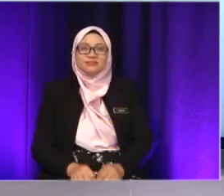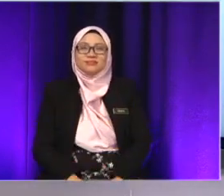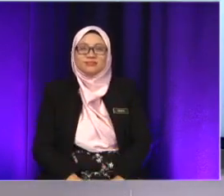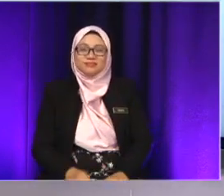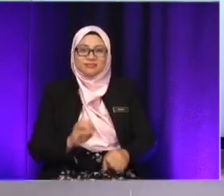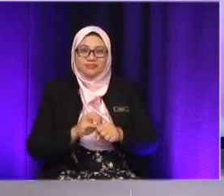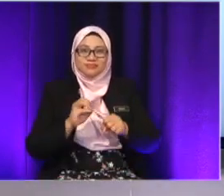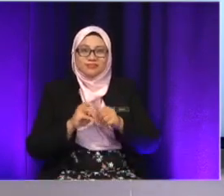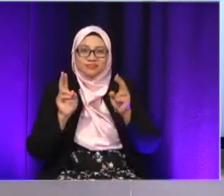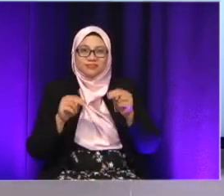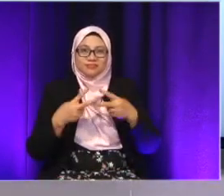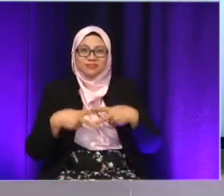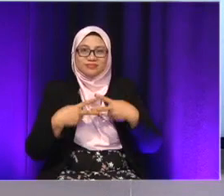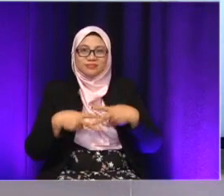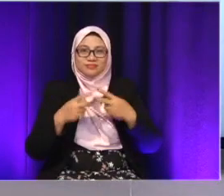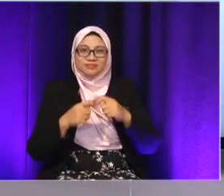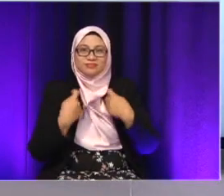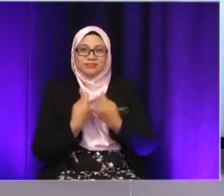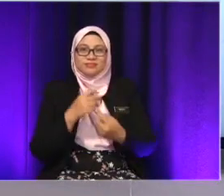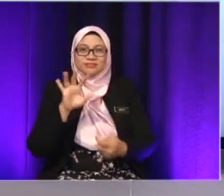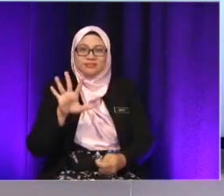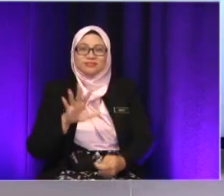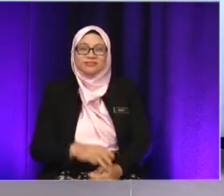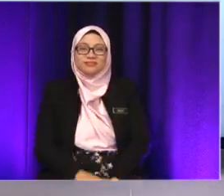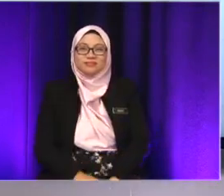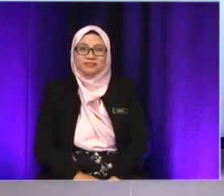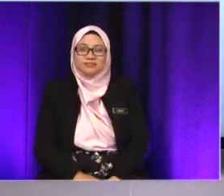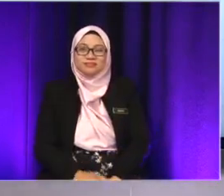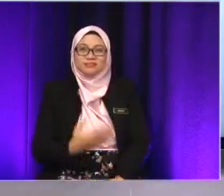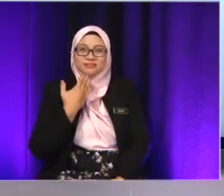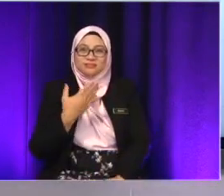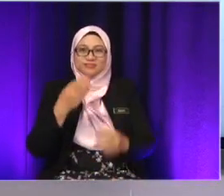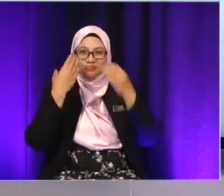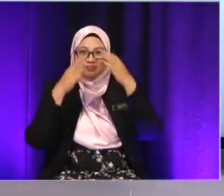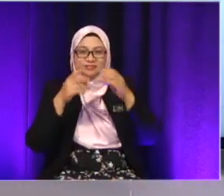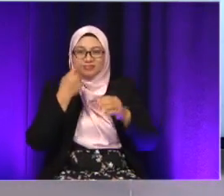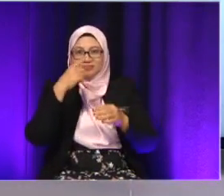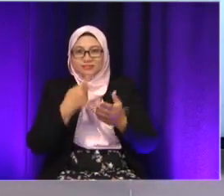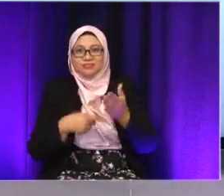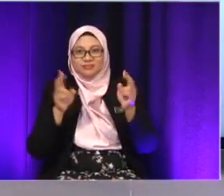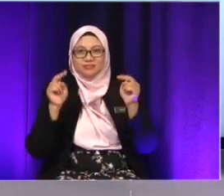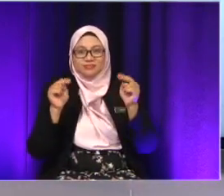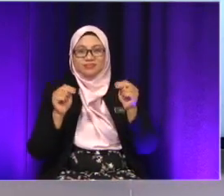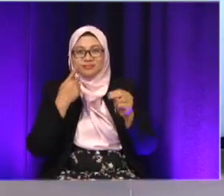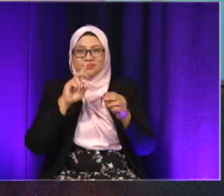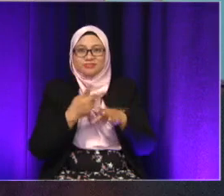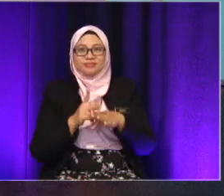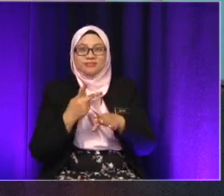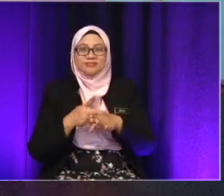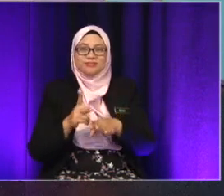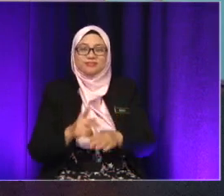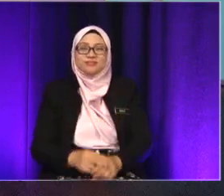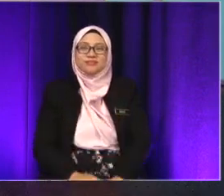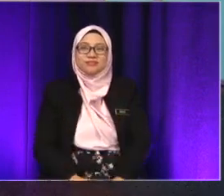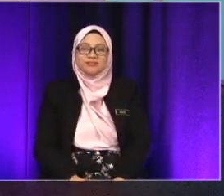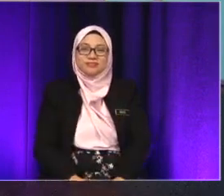pelajaran pengajian kejuruteraan mekanikal tingkatan 5. Baik cikgu, untuk sembang kali ini apakah yang cikgu kongsikan? Okey,